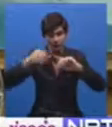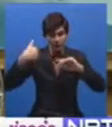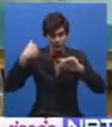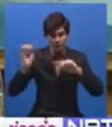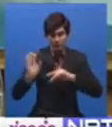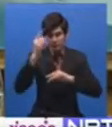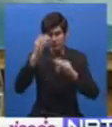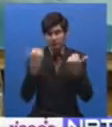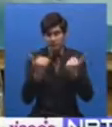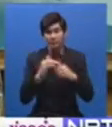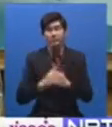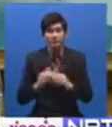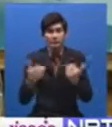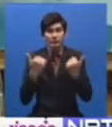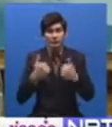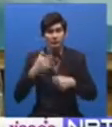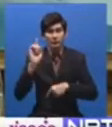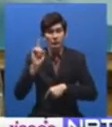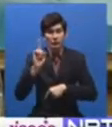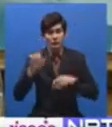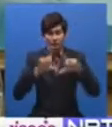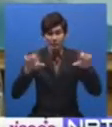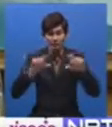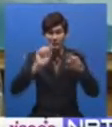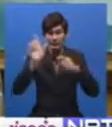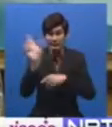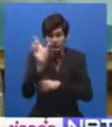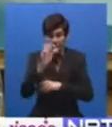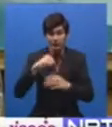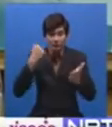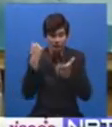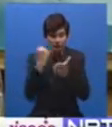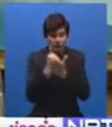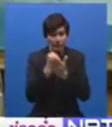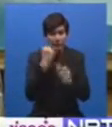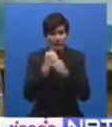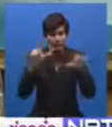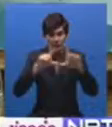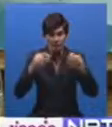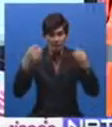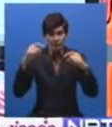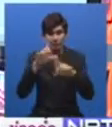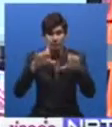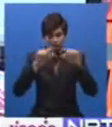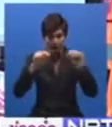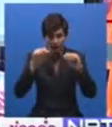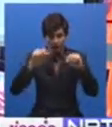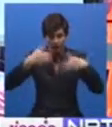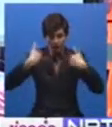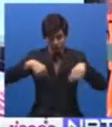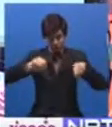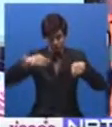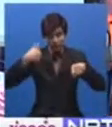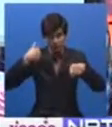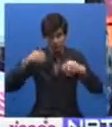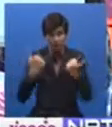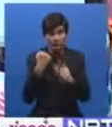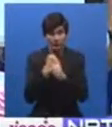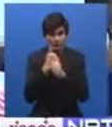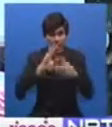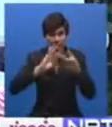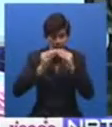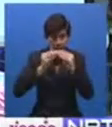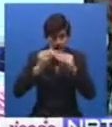ใหม่และวินเดิมที่มีป้ายเหลืองมาทำการลงทะเบียนทำบัตรประจำตัวผู้ขับขี่รถจักรยานยนต์สาธารณะและหมายเลข